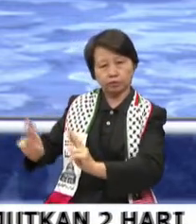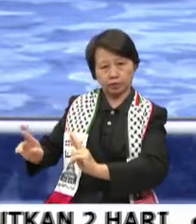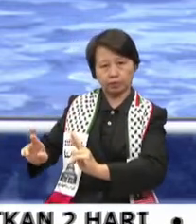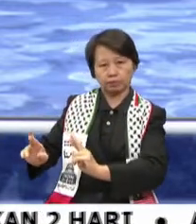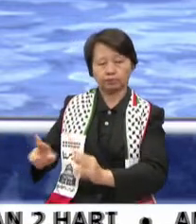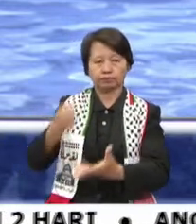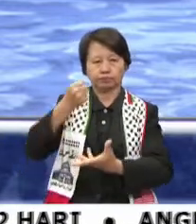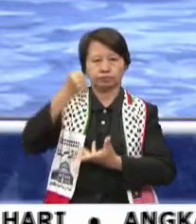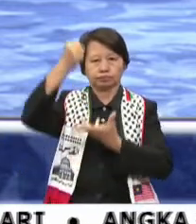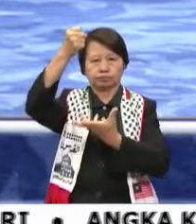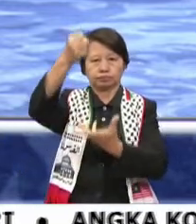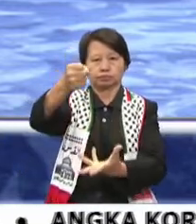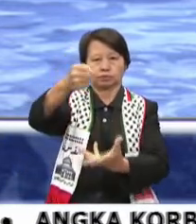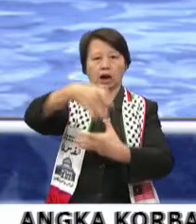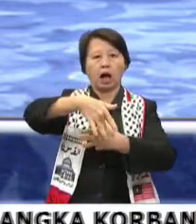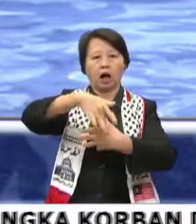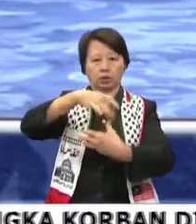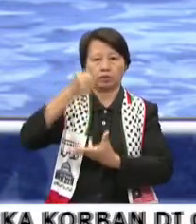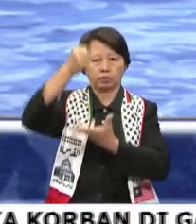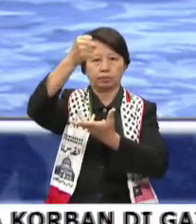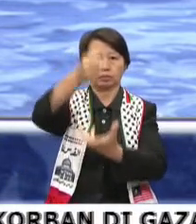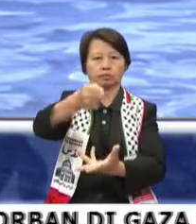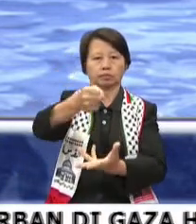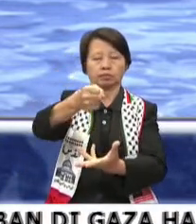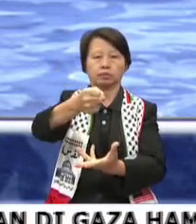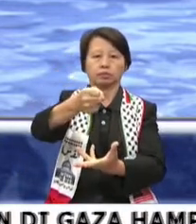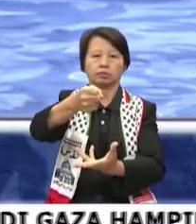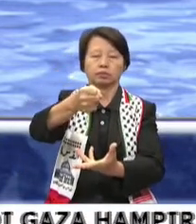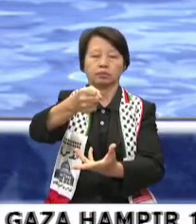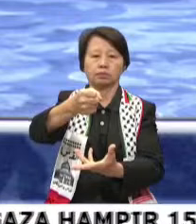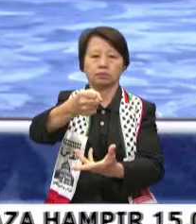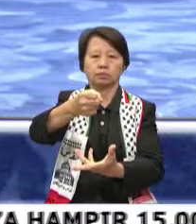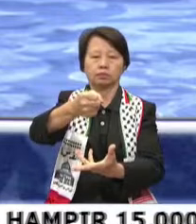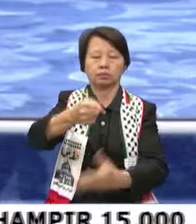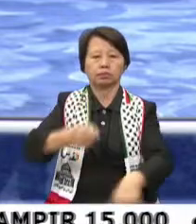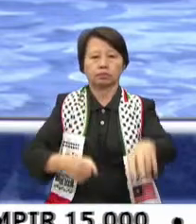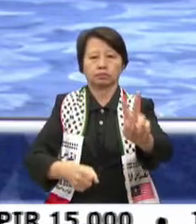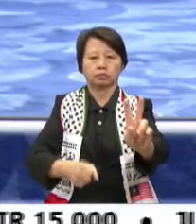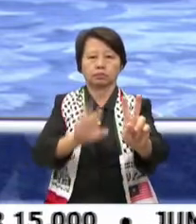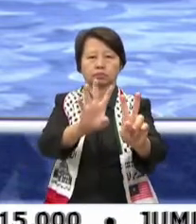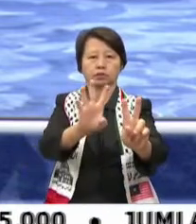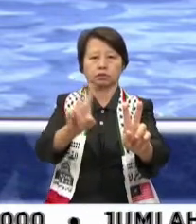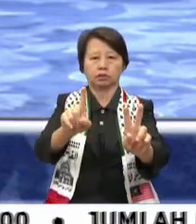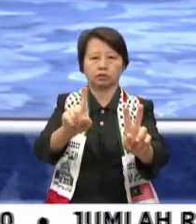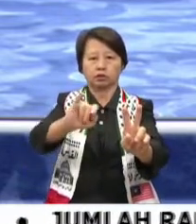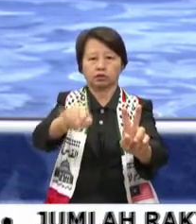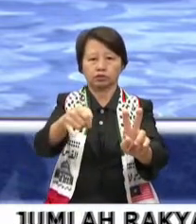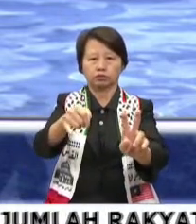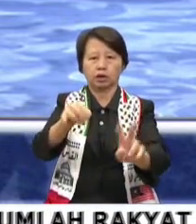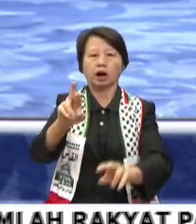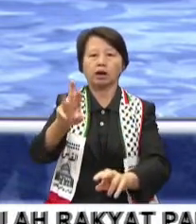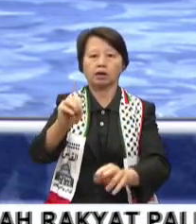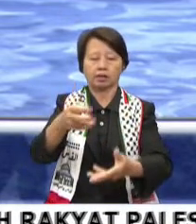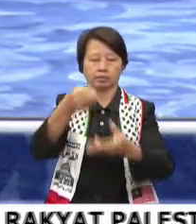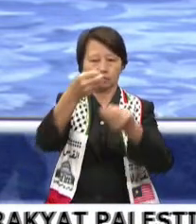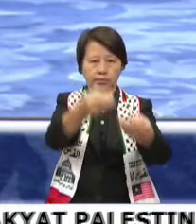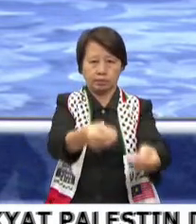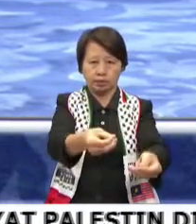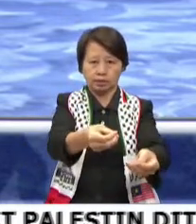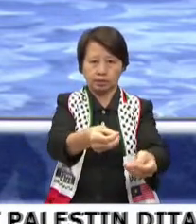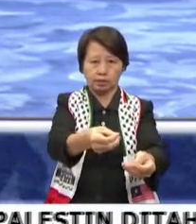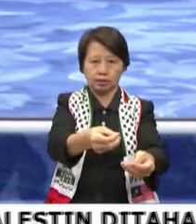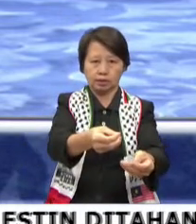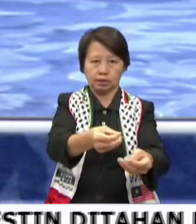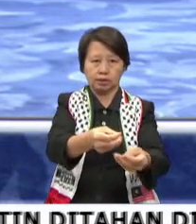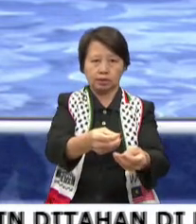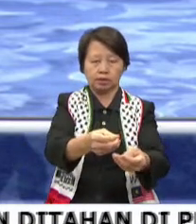peruntukan awal ialah r241 juta yang disalurkan ke